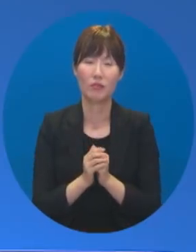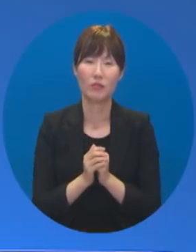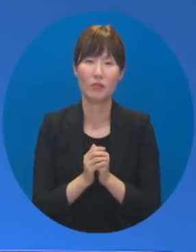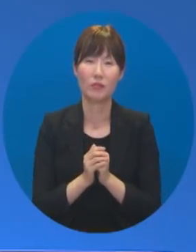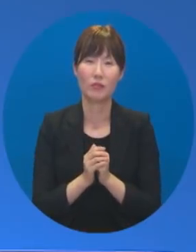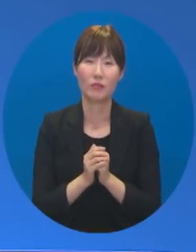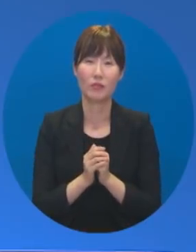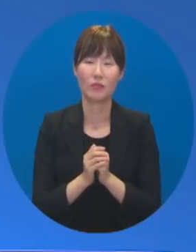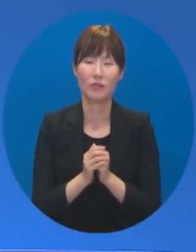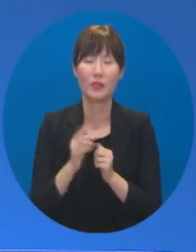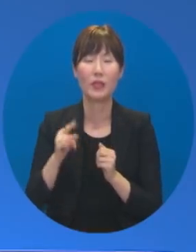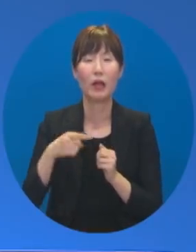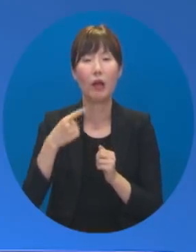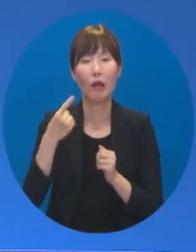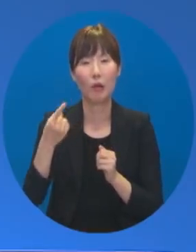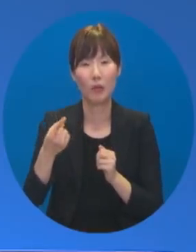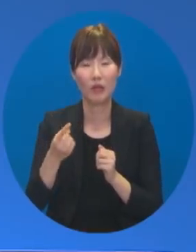살려주십시오라고